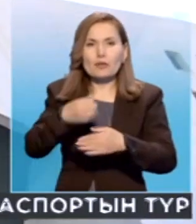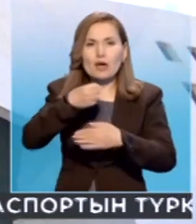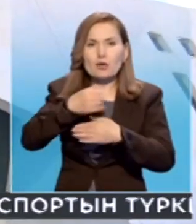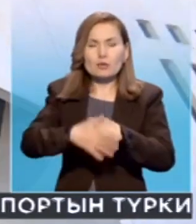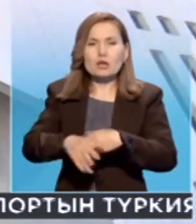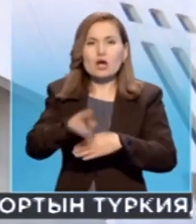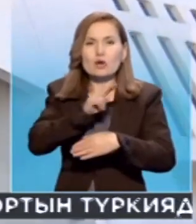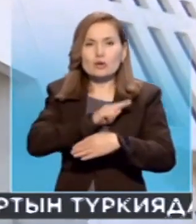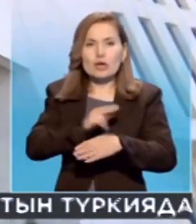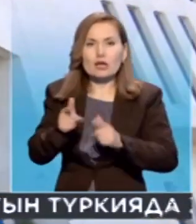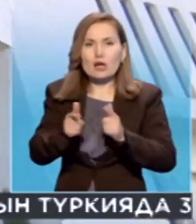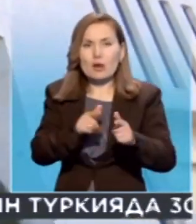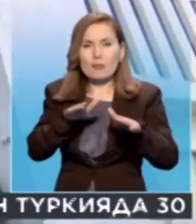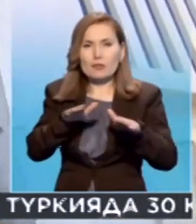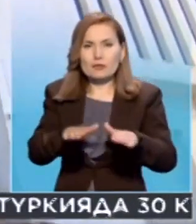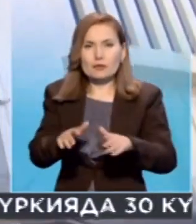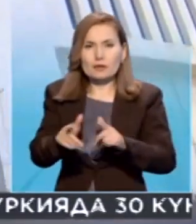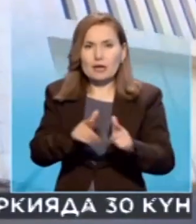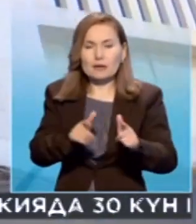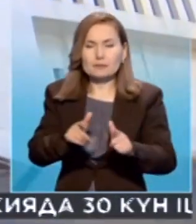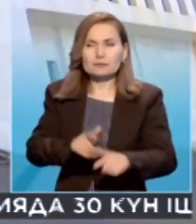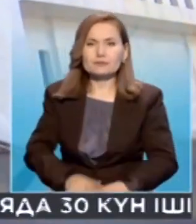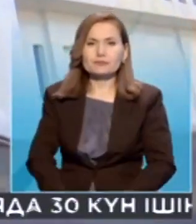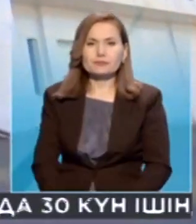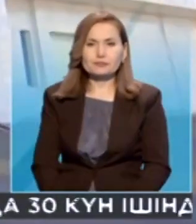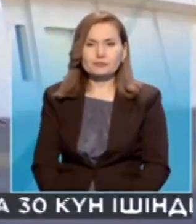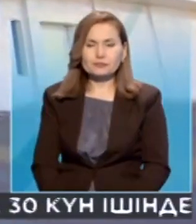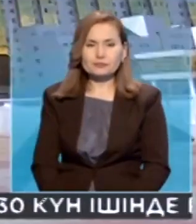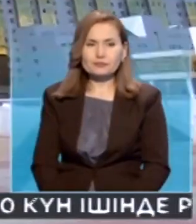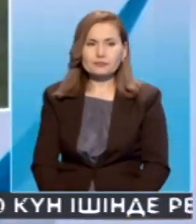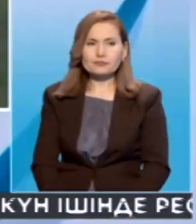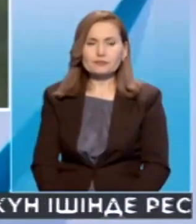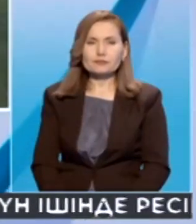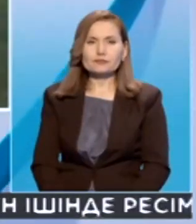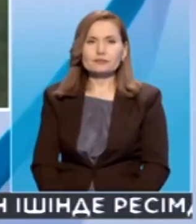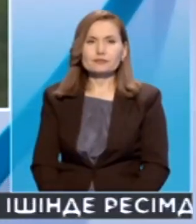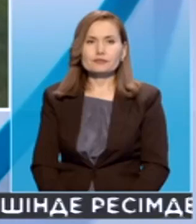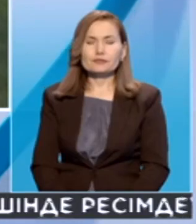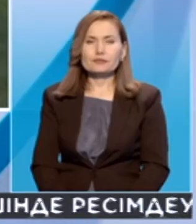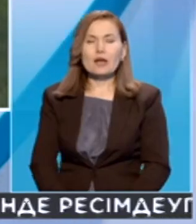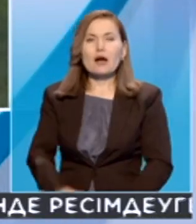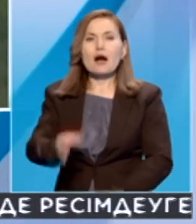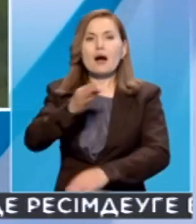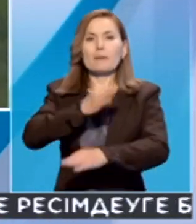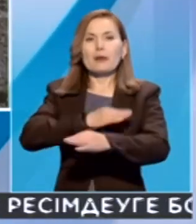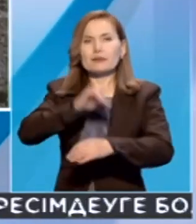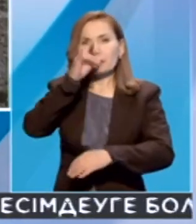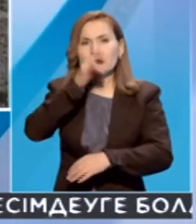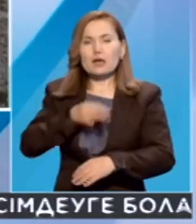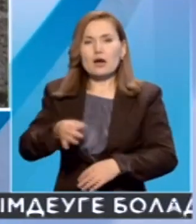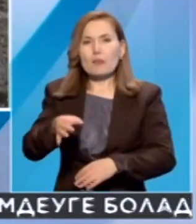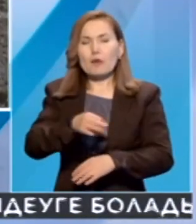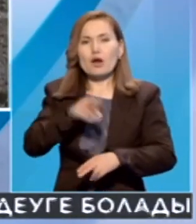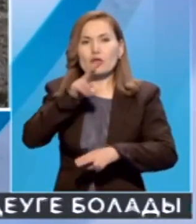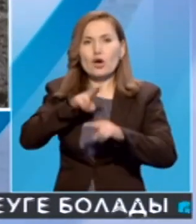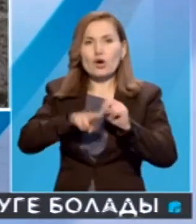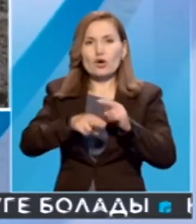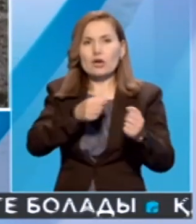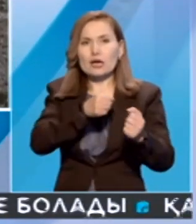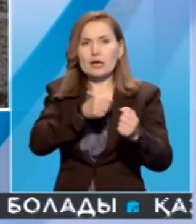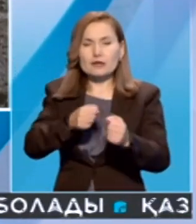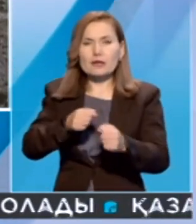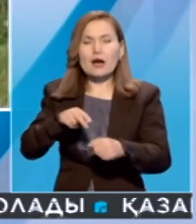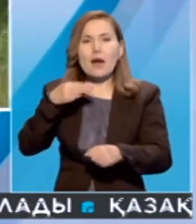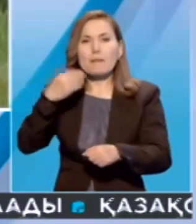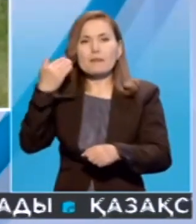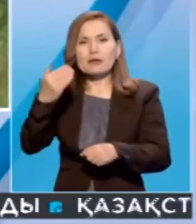орталықтарында жұмыс істеу орындары дайын. Бас Қазақстан облысында құрылысы кешігіп, президентсіне